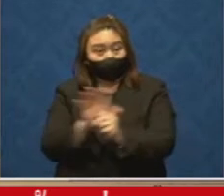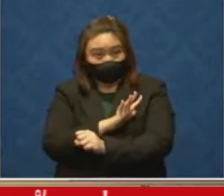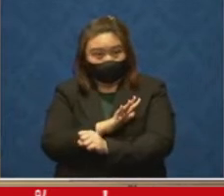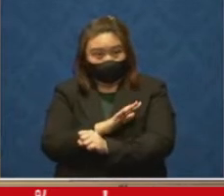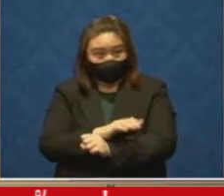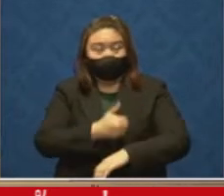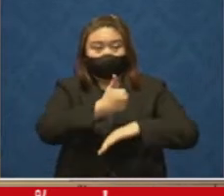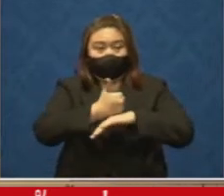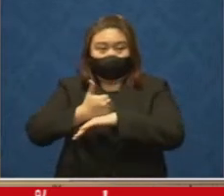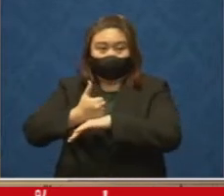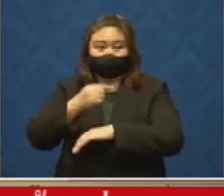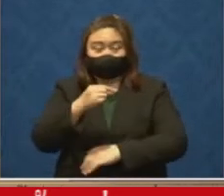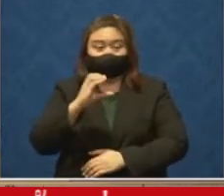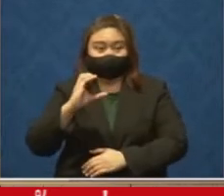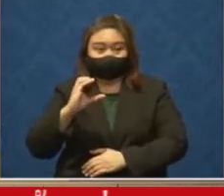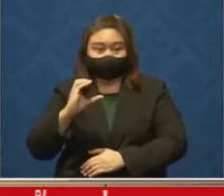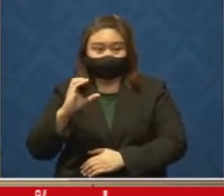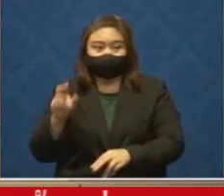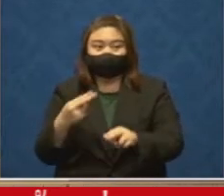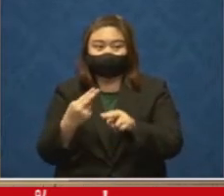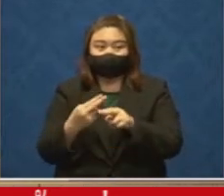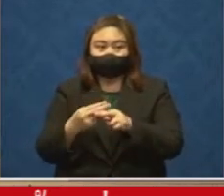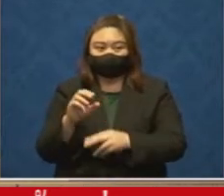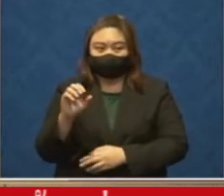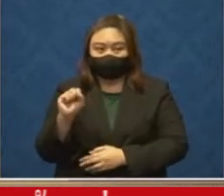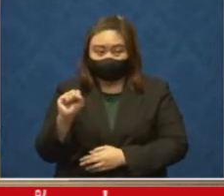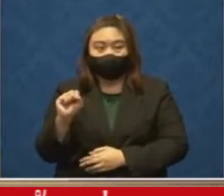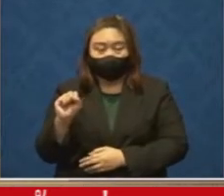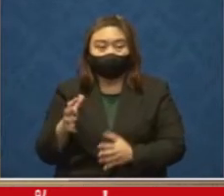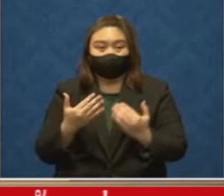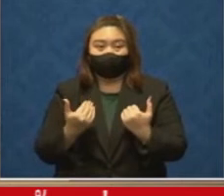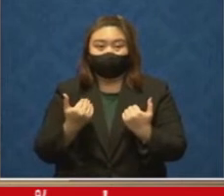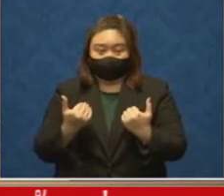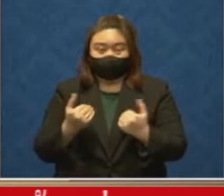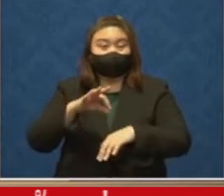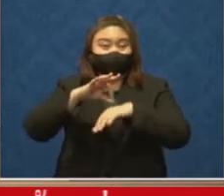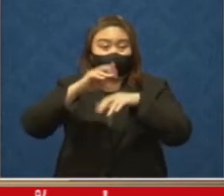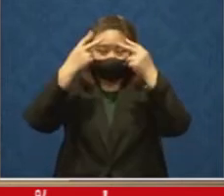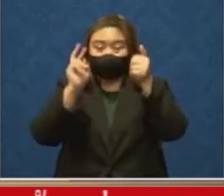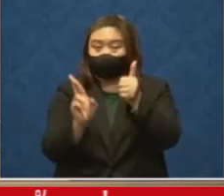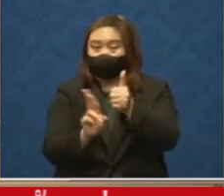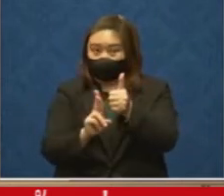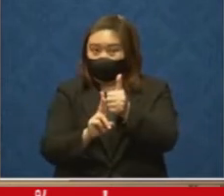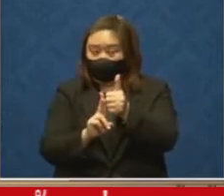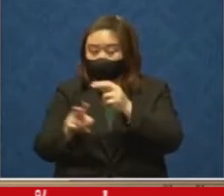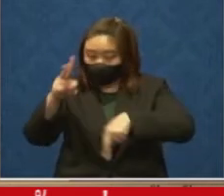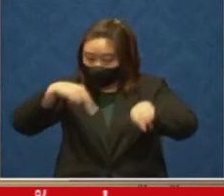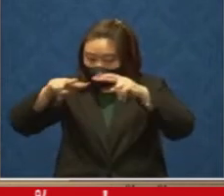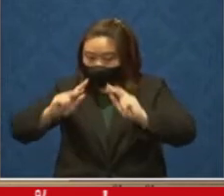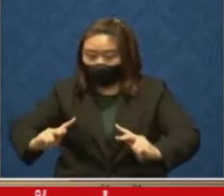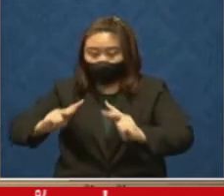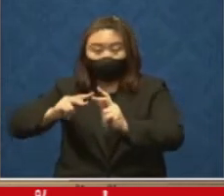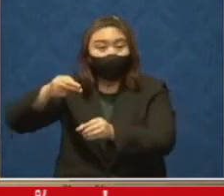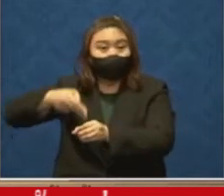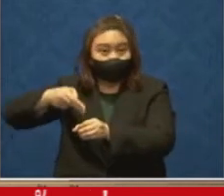62 ครบอายุ ผู้บริหาร GC ชื่อสุพัฒนพงเชาพันมีเชาขณะนี้เป็รองในยกด้นะครั